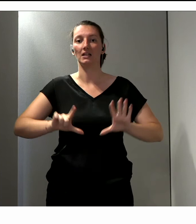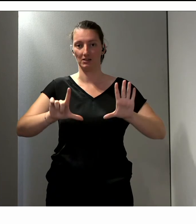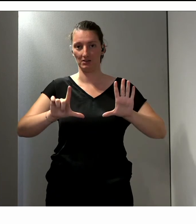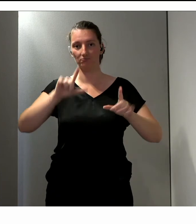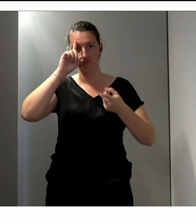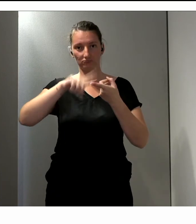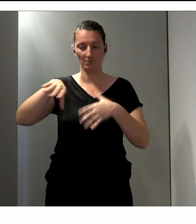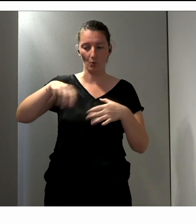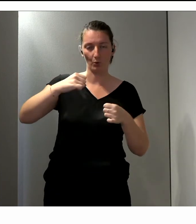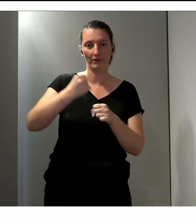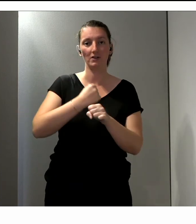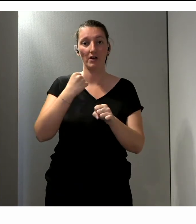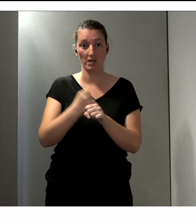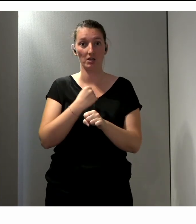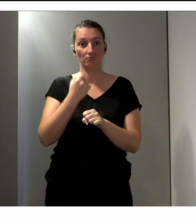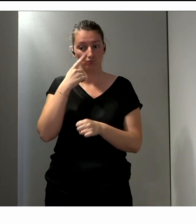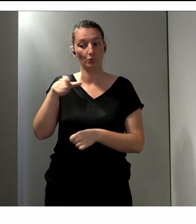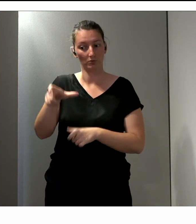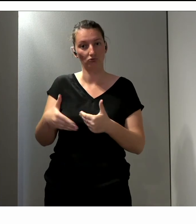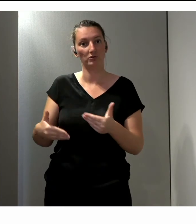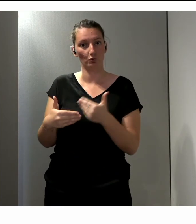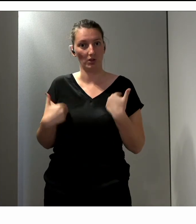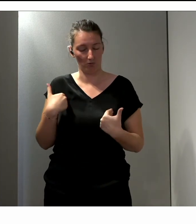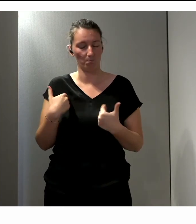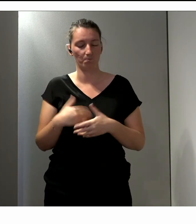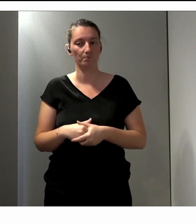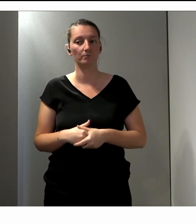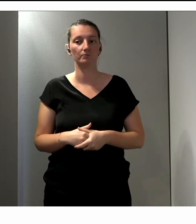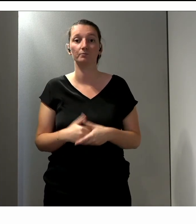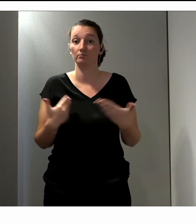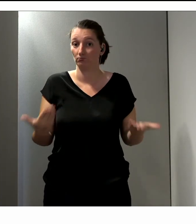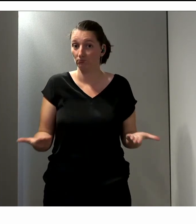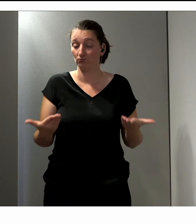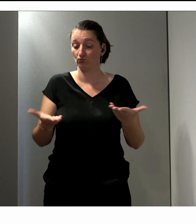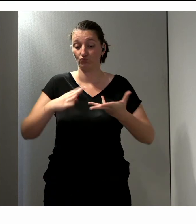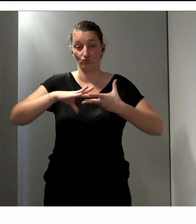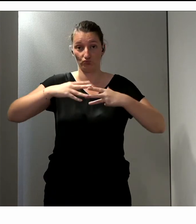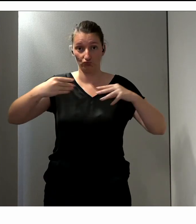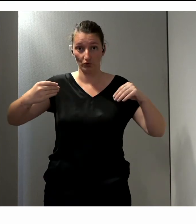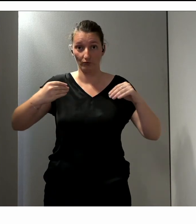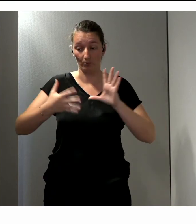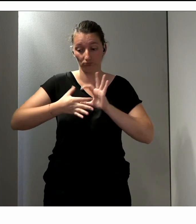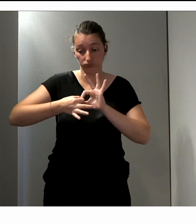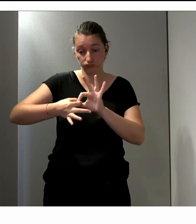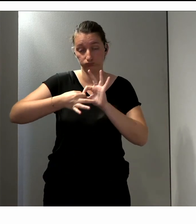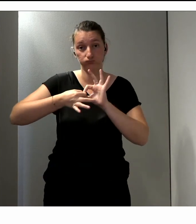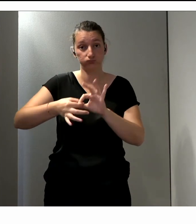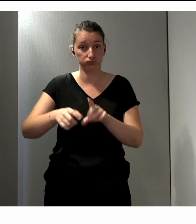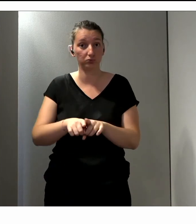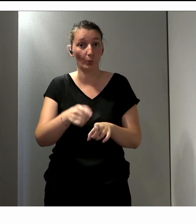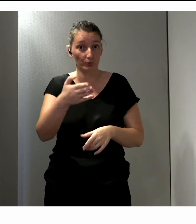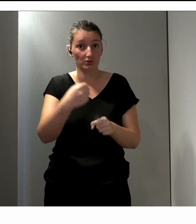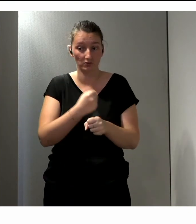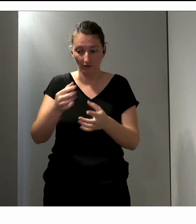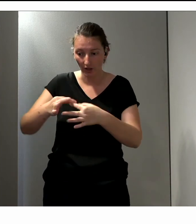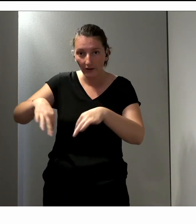l'emploi et le travail des personnes avec des personnes en situation de handicap. Alors, c'est une forme de aussi coopération avec